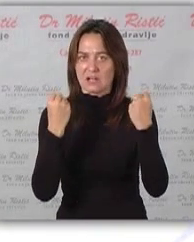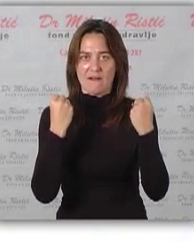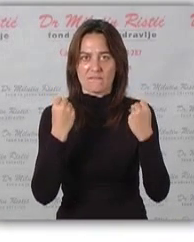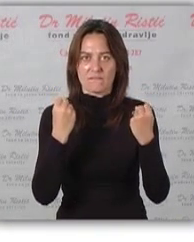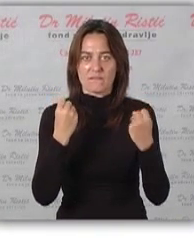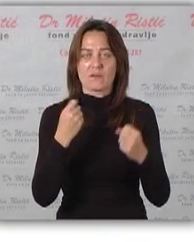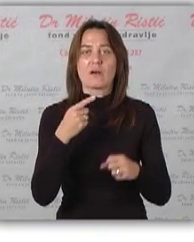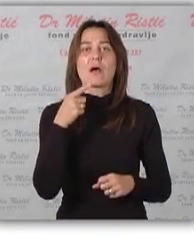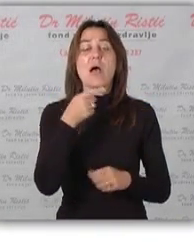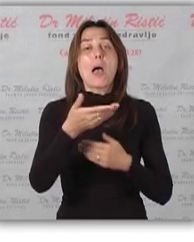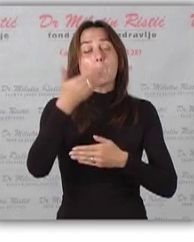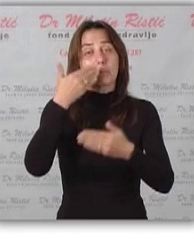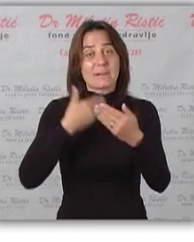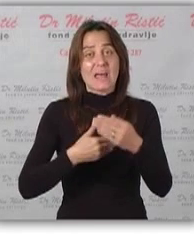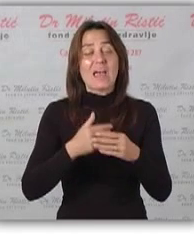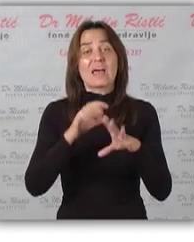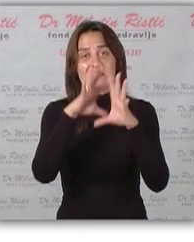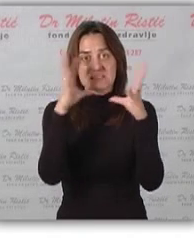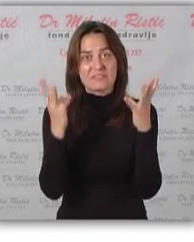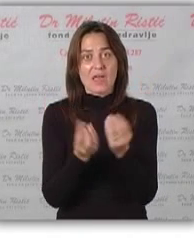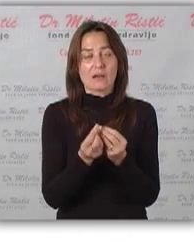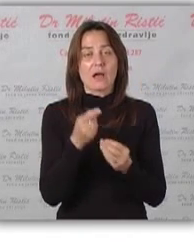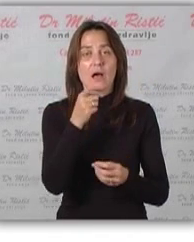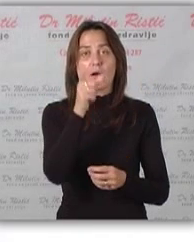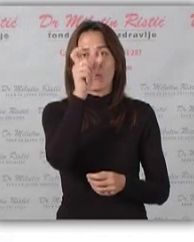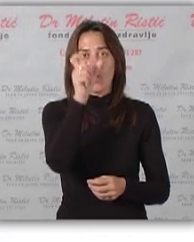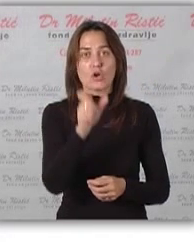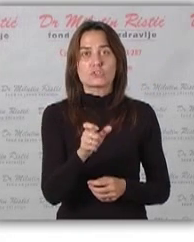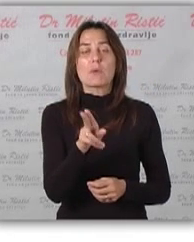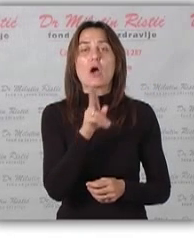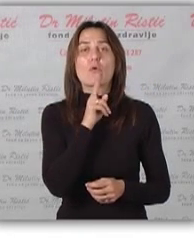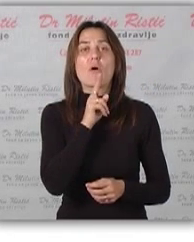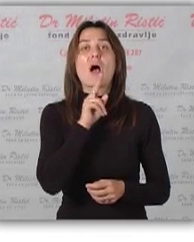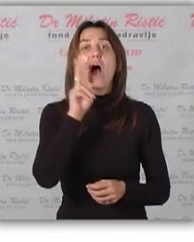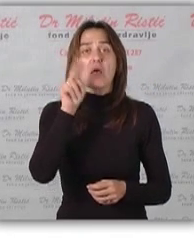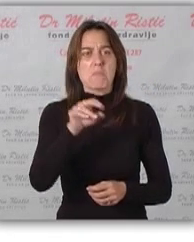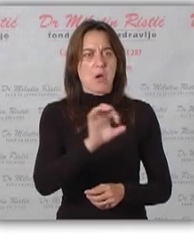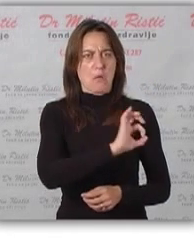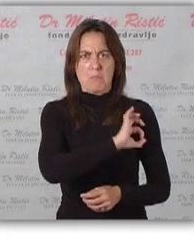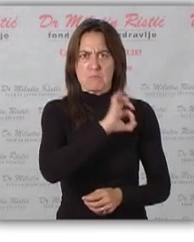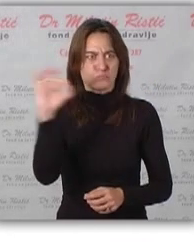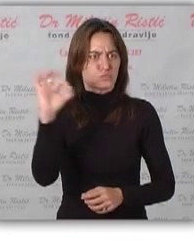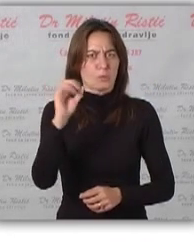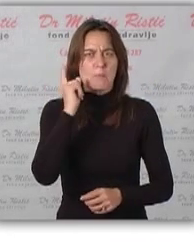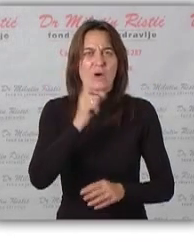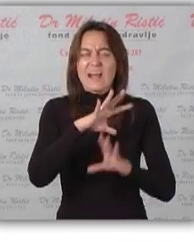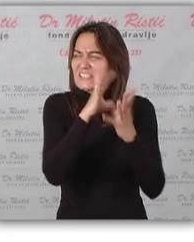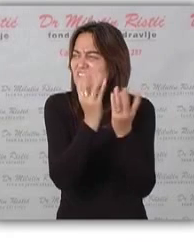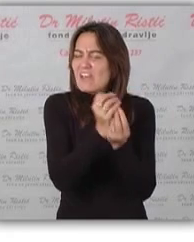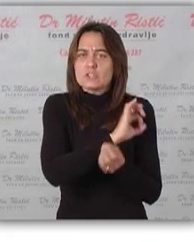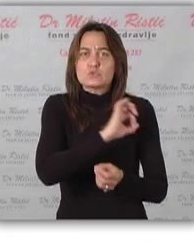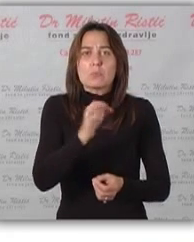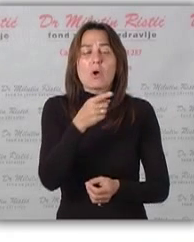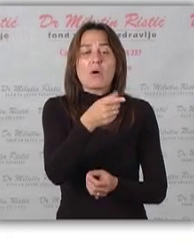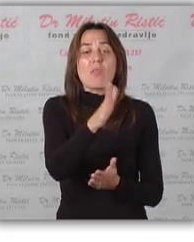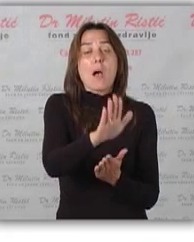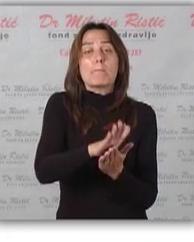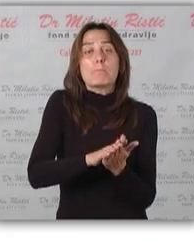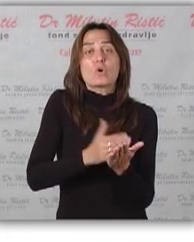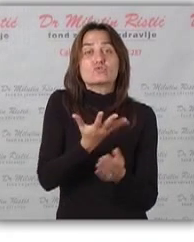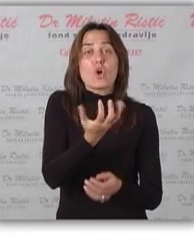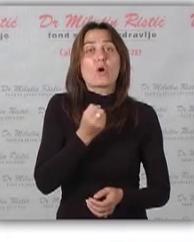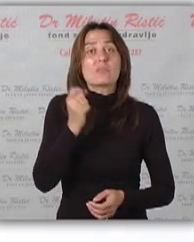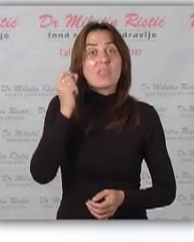nije zdrav i funkcionalan? Pa sve pre svega osoba koja ima perfekcionističke tendencije polazi